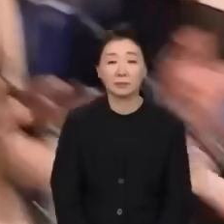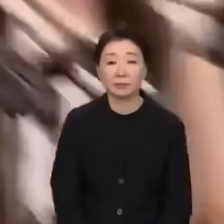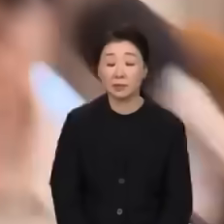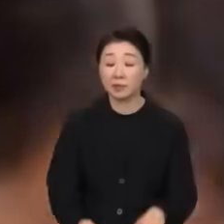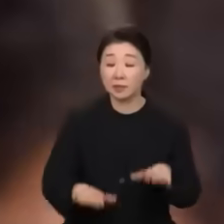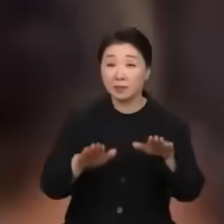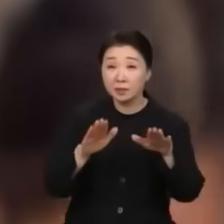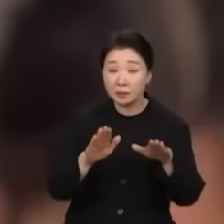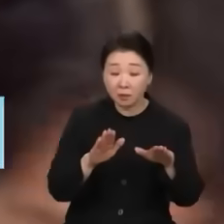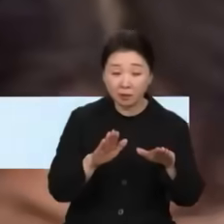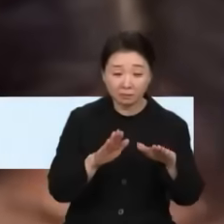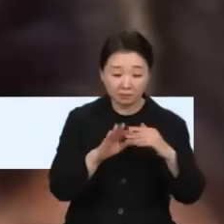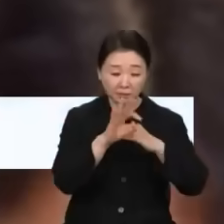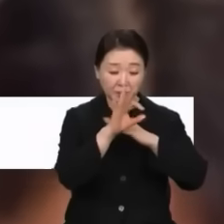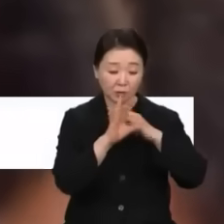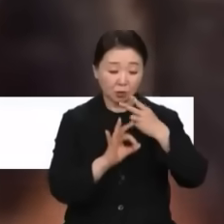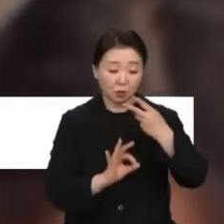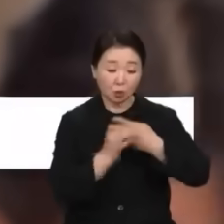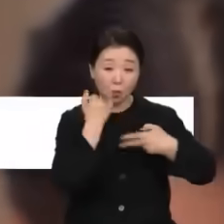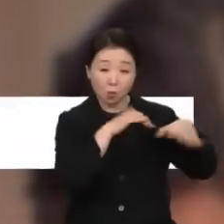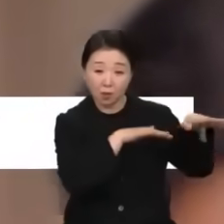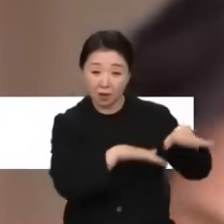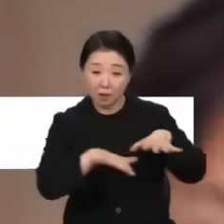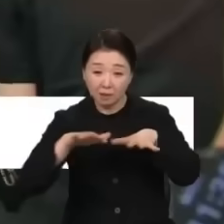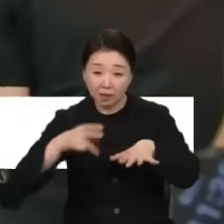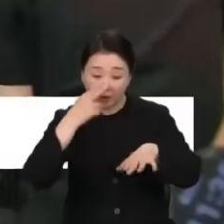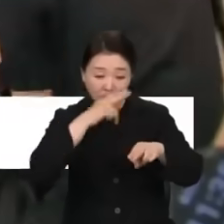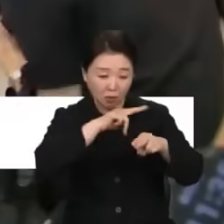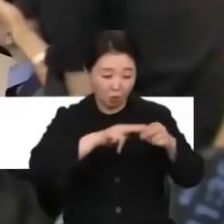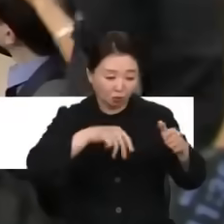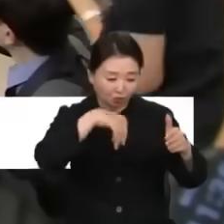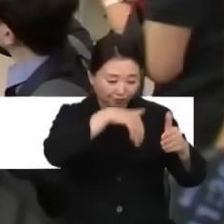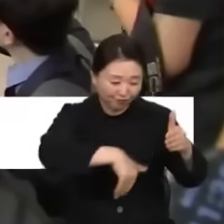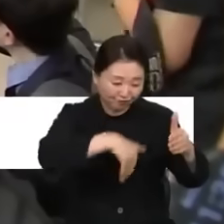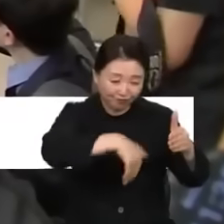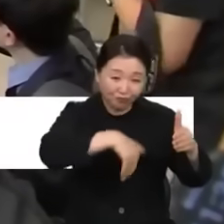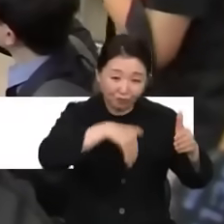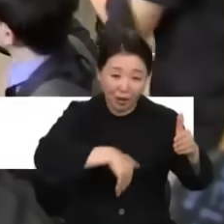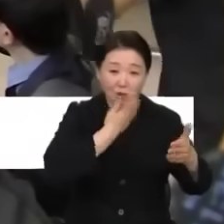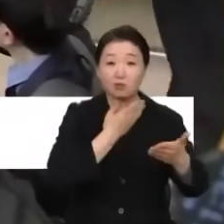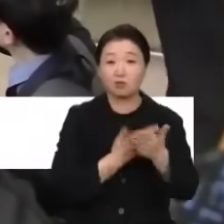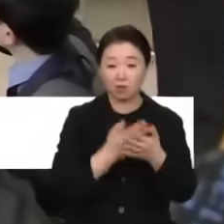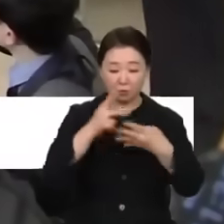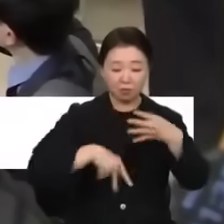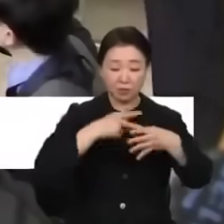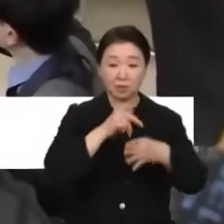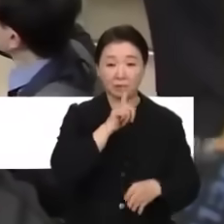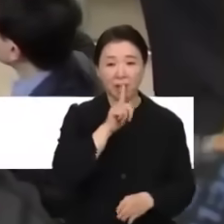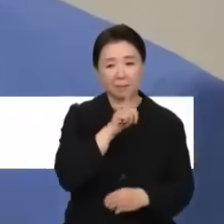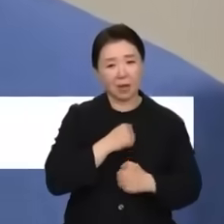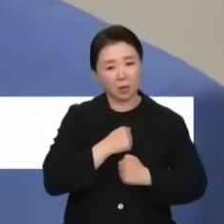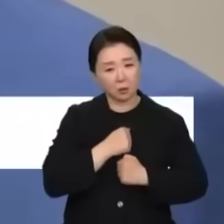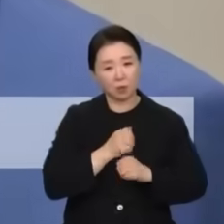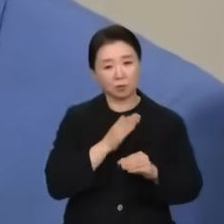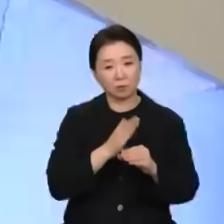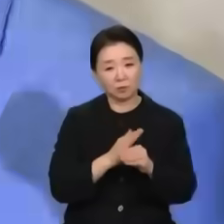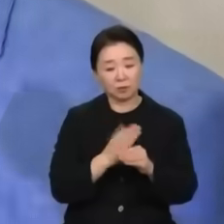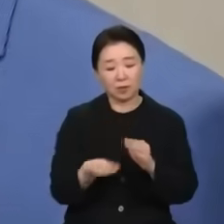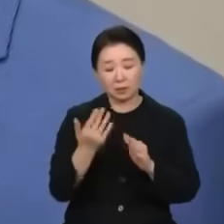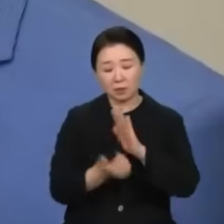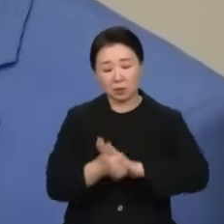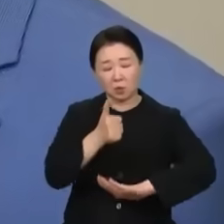이번 동해 심해유전 개발이 매 중요한 프로젝트라고 언급한 토고는 말을 아끼면서도 성공